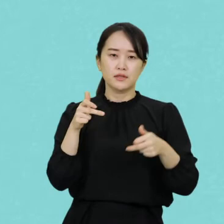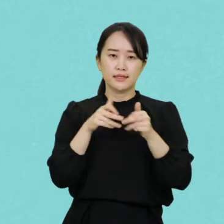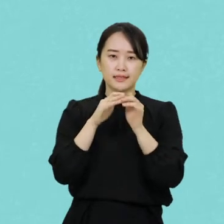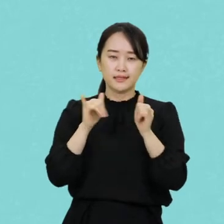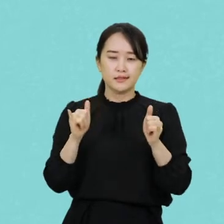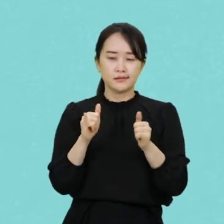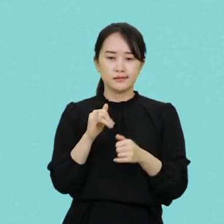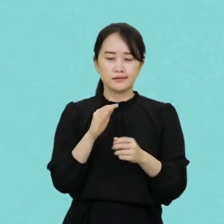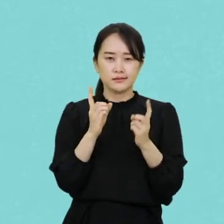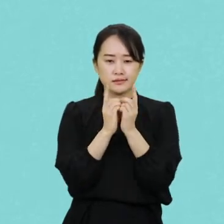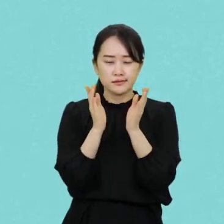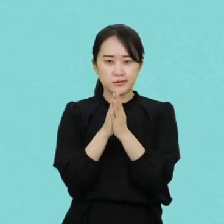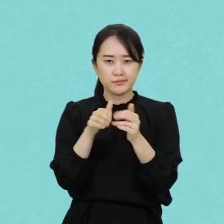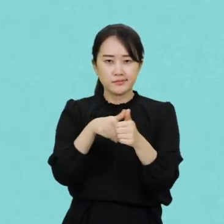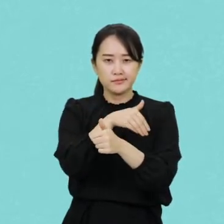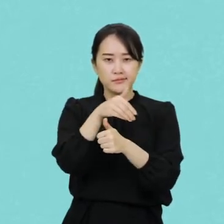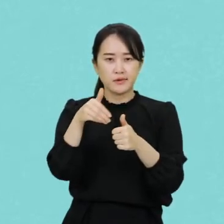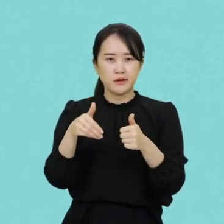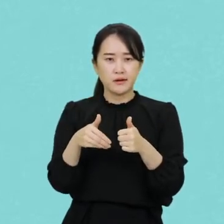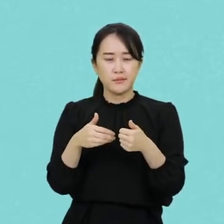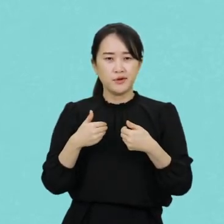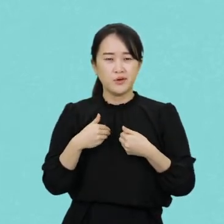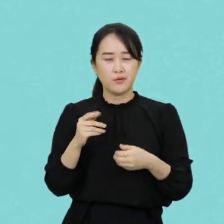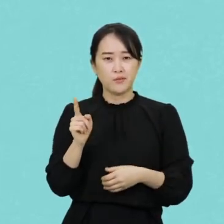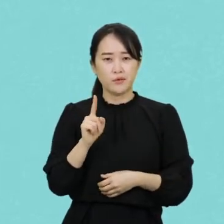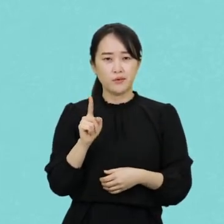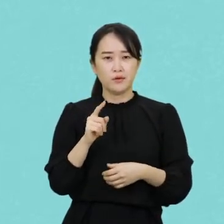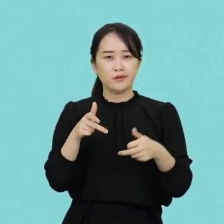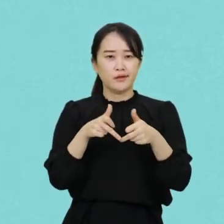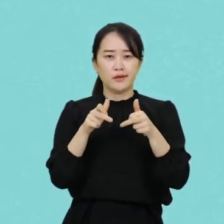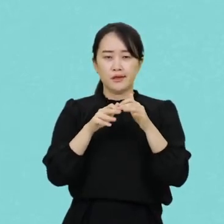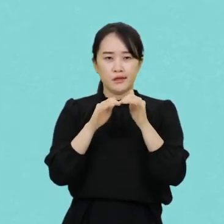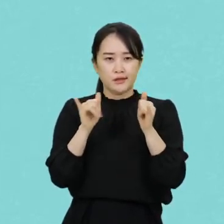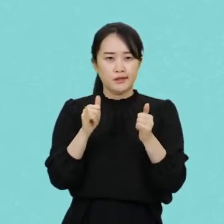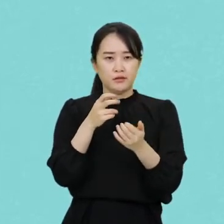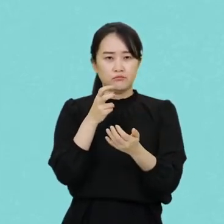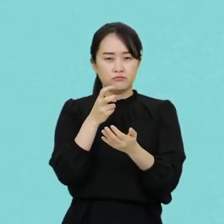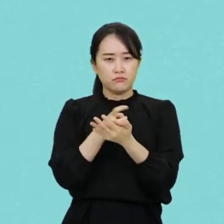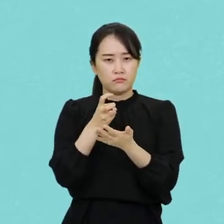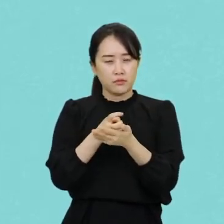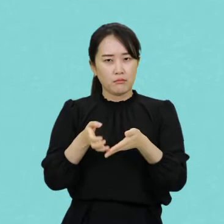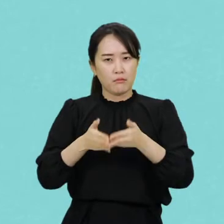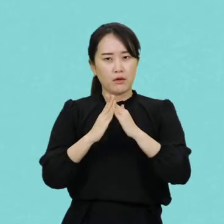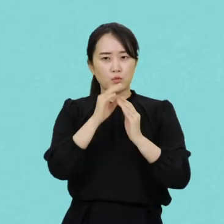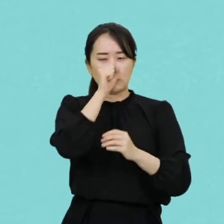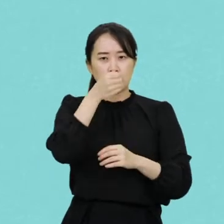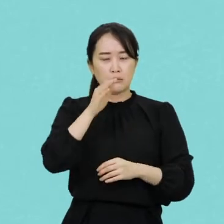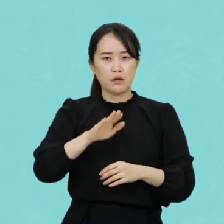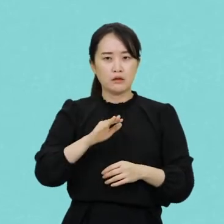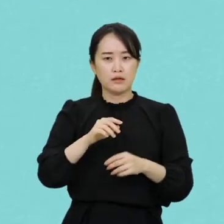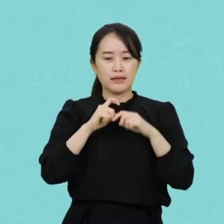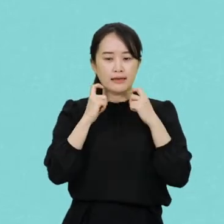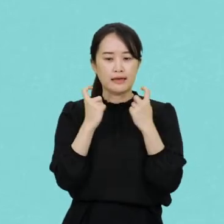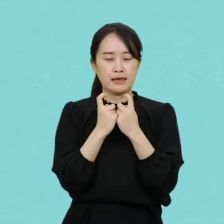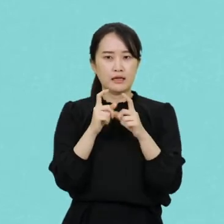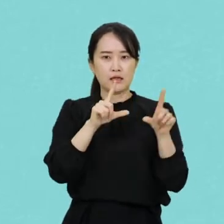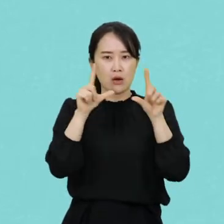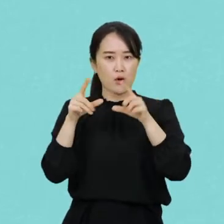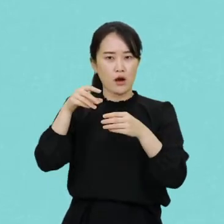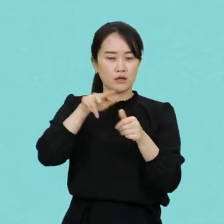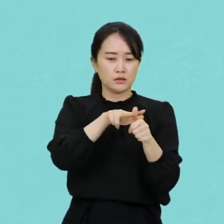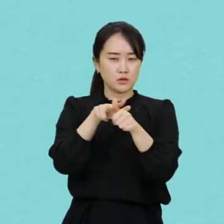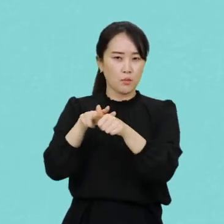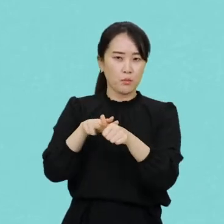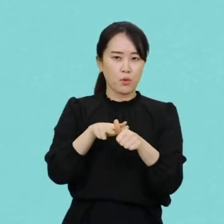장애인의 현실을 반영한 통계는 장애인 정책을 세우는 데 좋은 자료가 되지만 사생활 정보가 담겨서